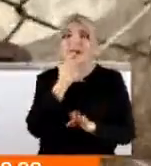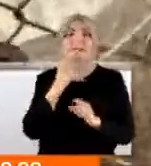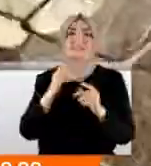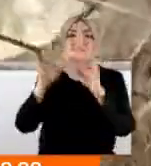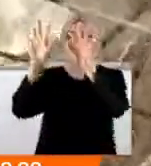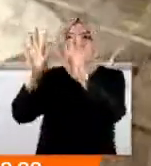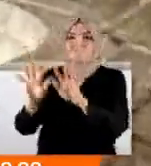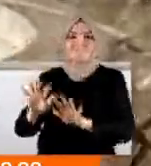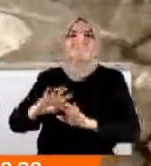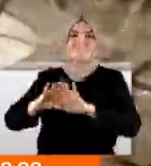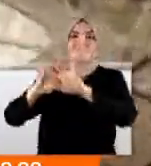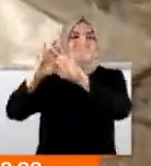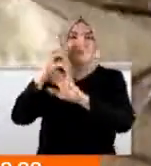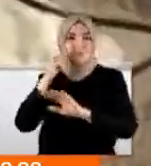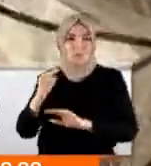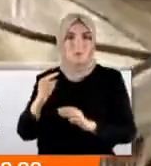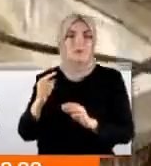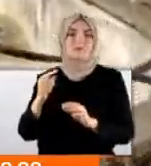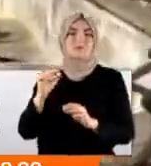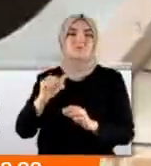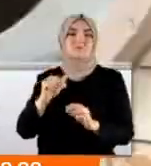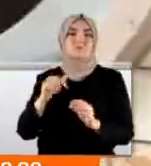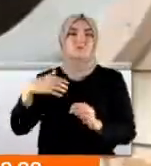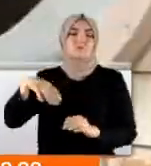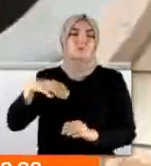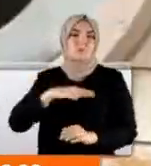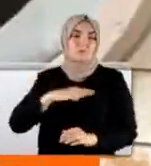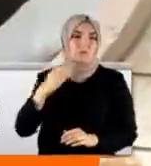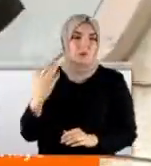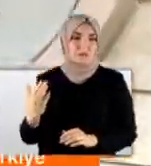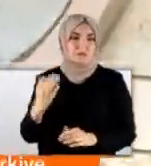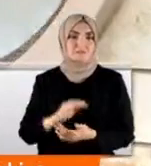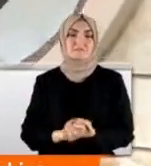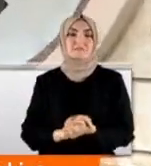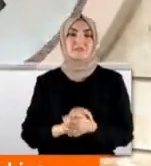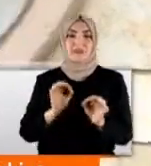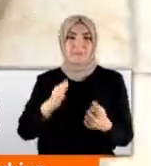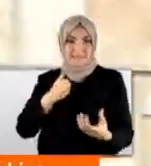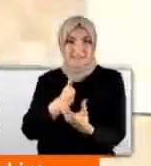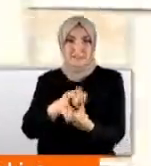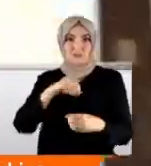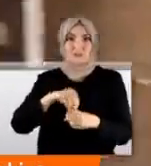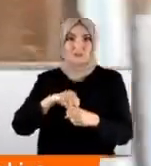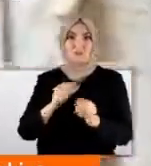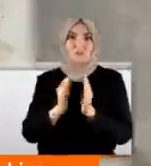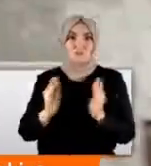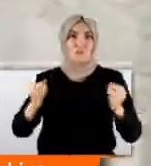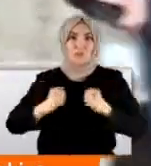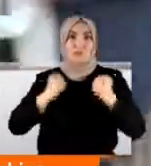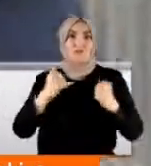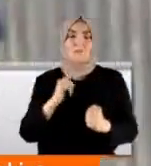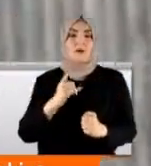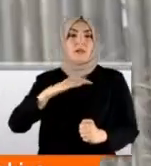de zamana yenik düştü ve her biri gördüğünüz gibi çürümüş. Hemen girişinde büyük bir süpermarketin de bulunduğu dönemin belki de en